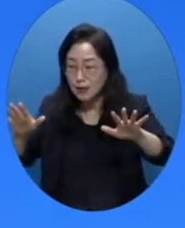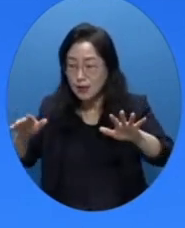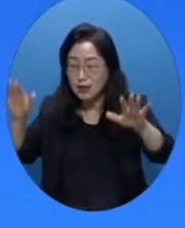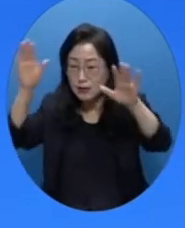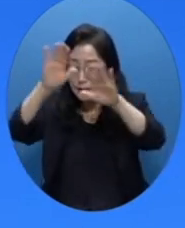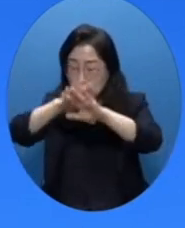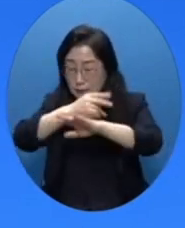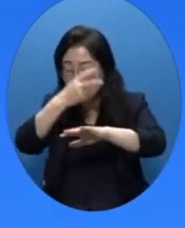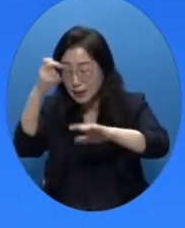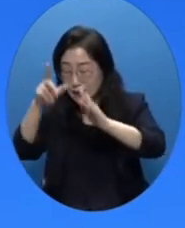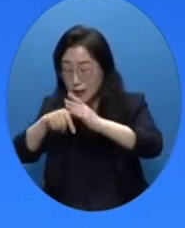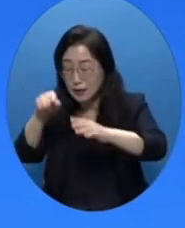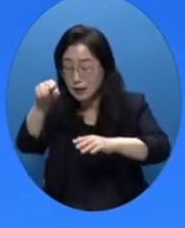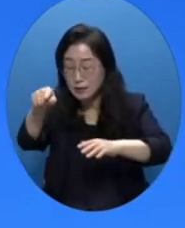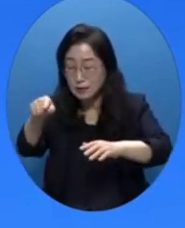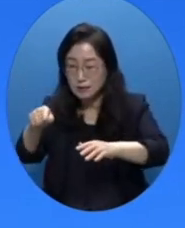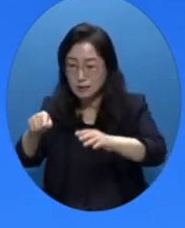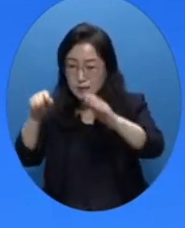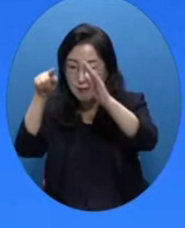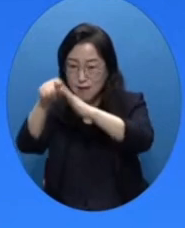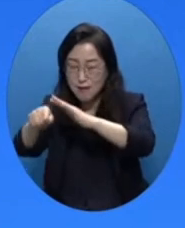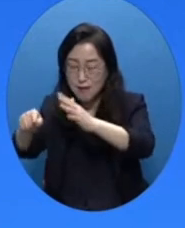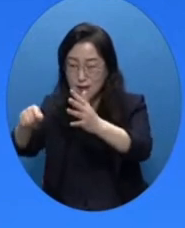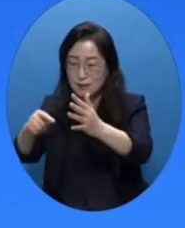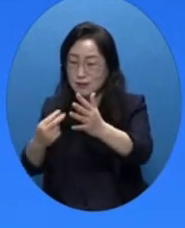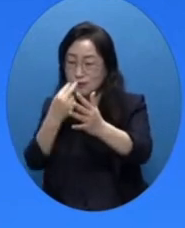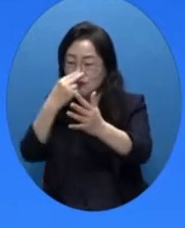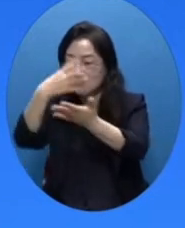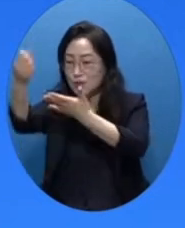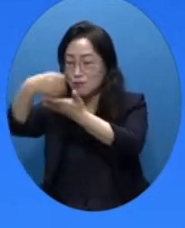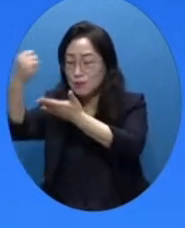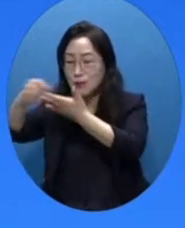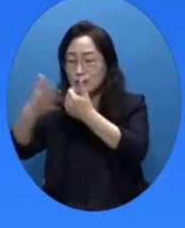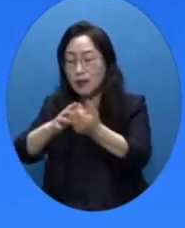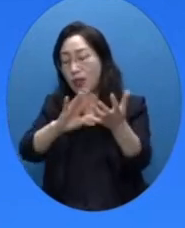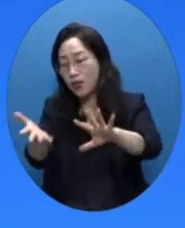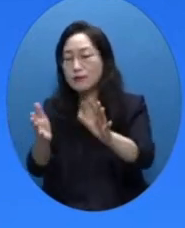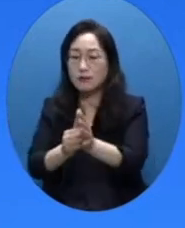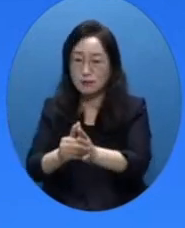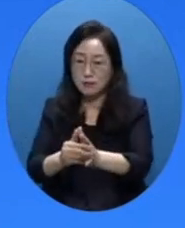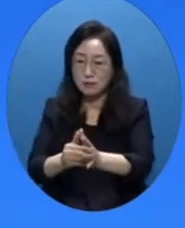숨을 멈추게 하니까 다 송장이 되어버린 것입니다. 산헤립 왕이